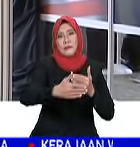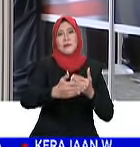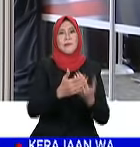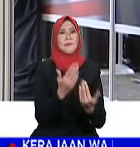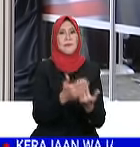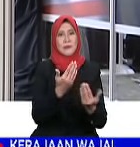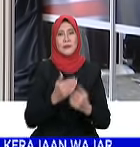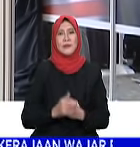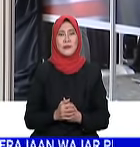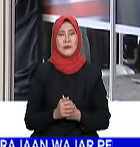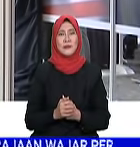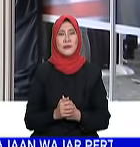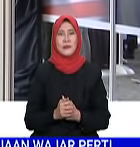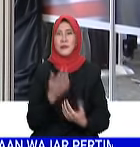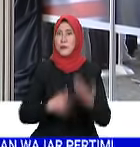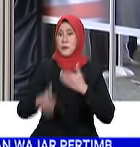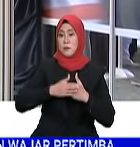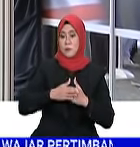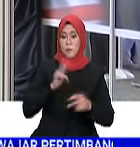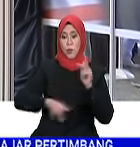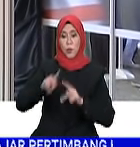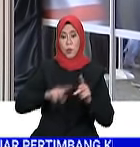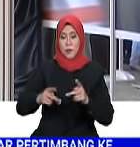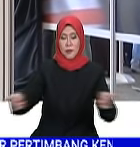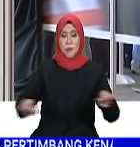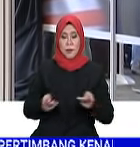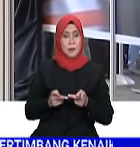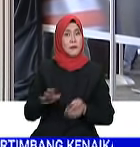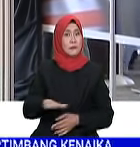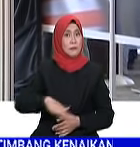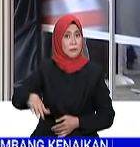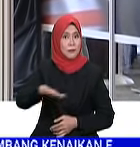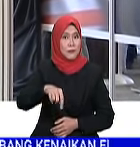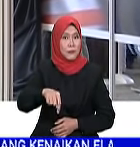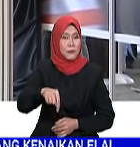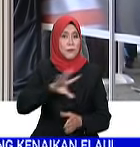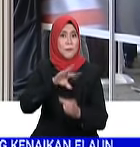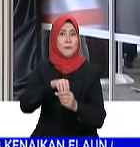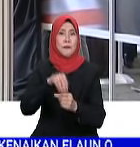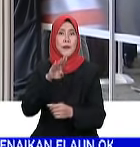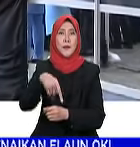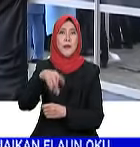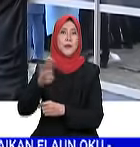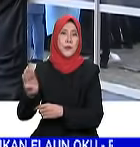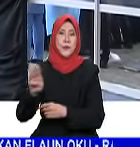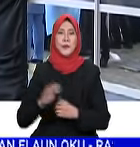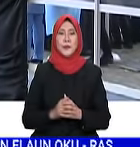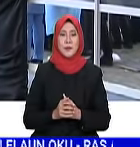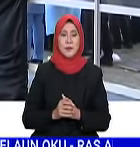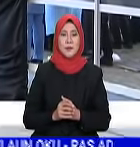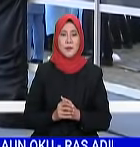mengeluarkan hasil yang baik kepada yang penduduk yang sekitar kawasan yang terlibat Puan Borneo lah.